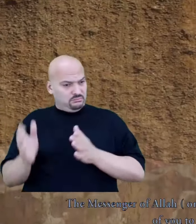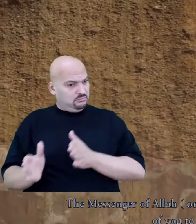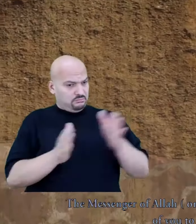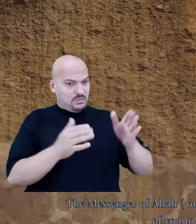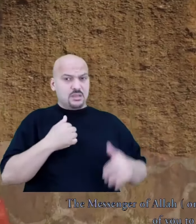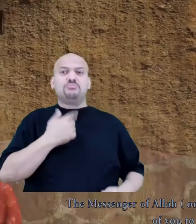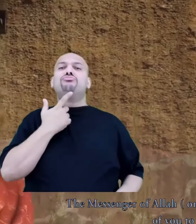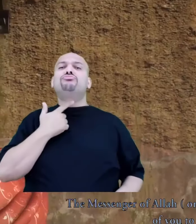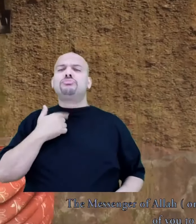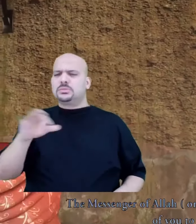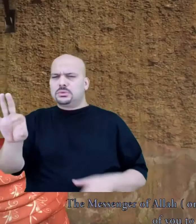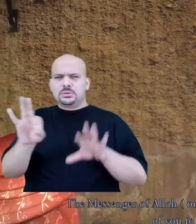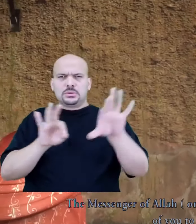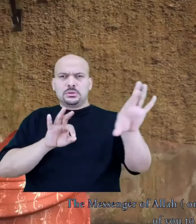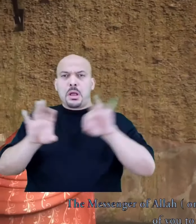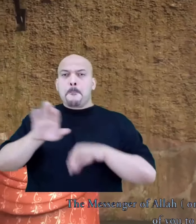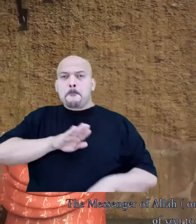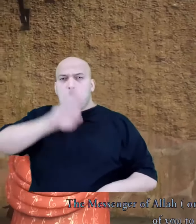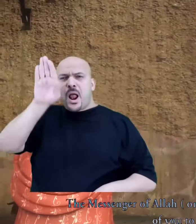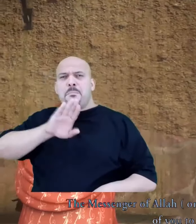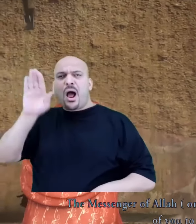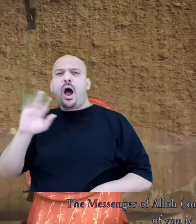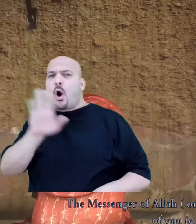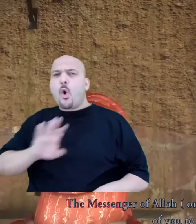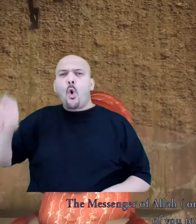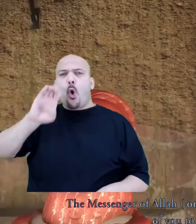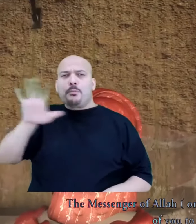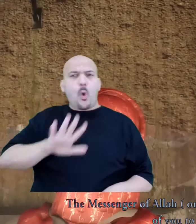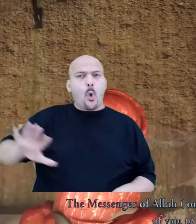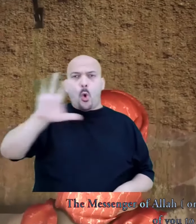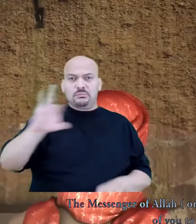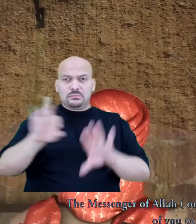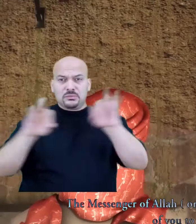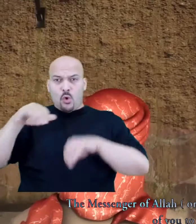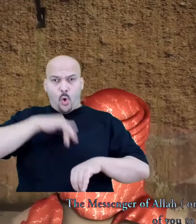أريد أن أبعث بعضكم إلى ملوك الأعاجم،